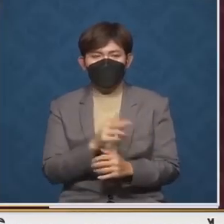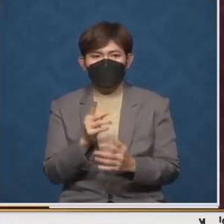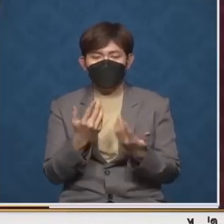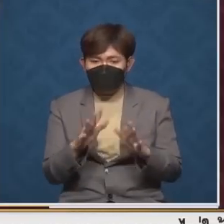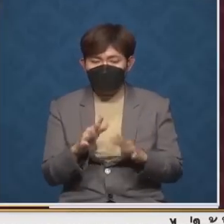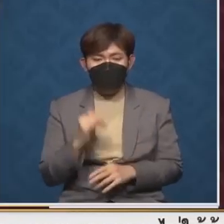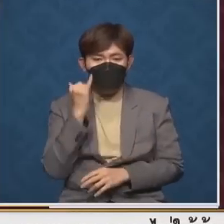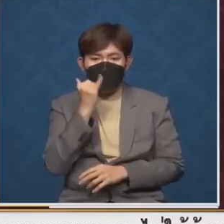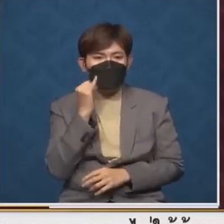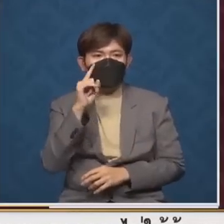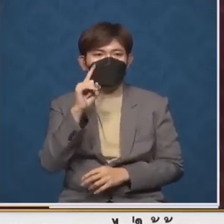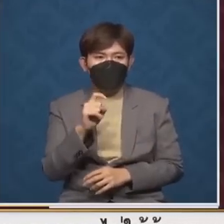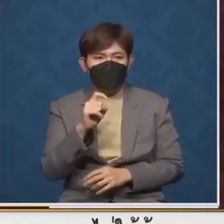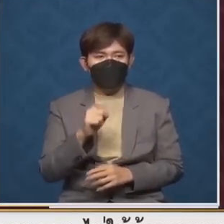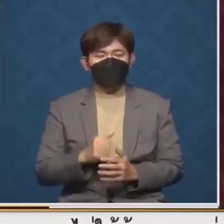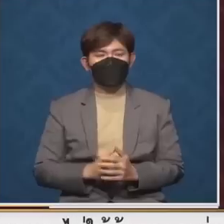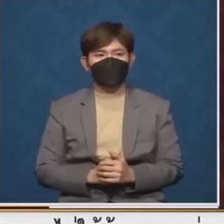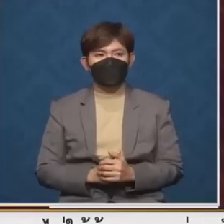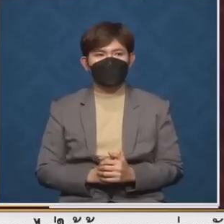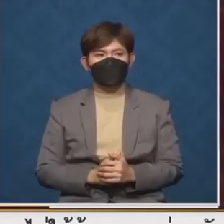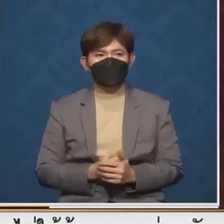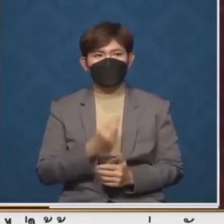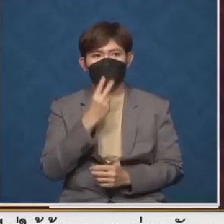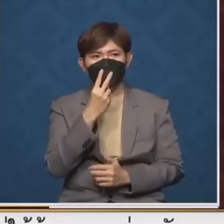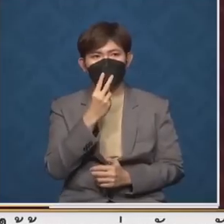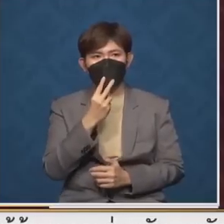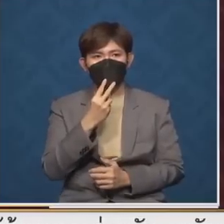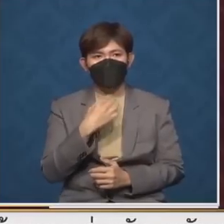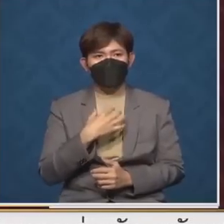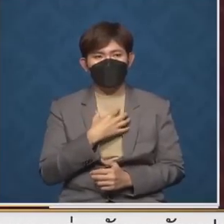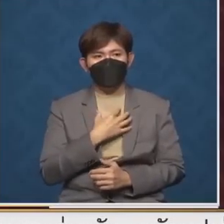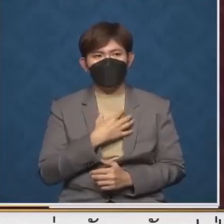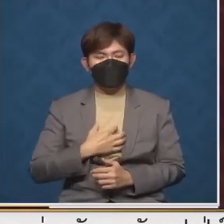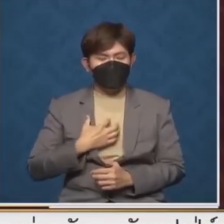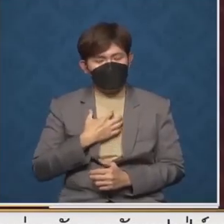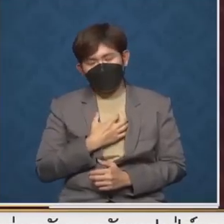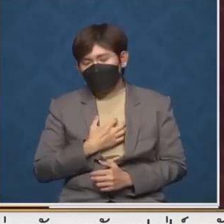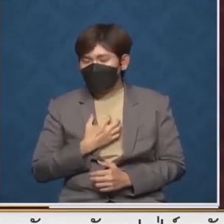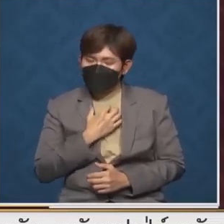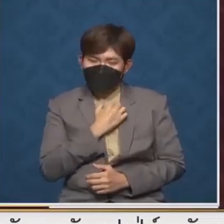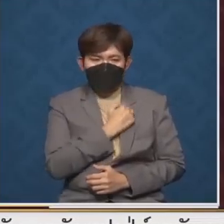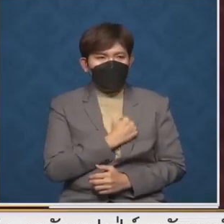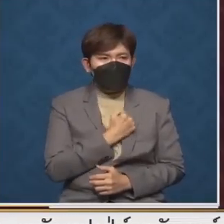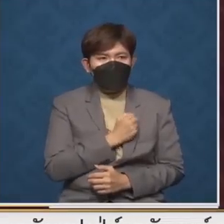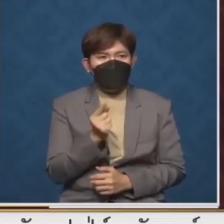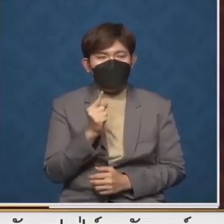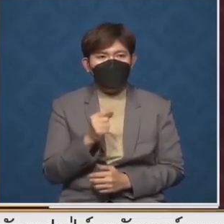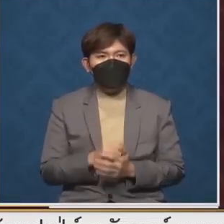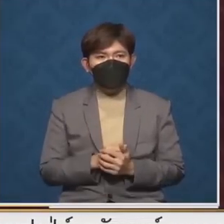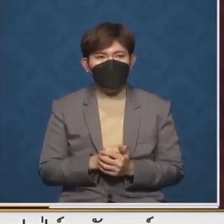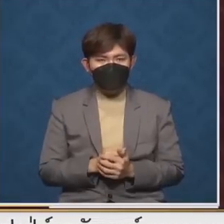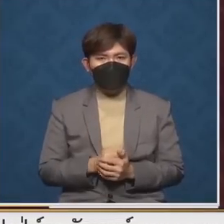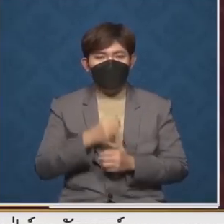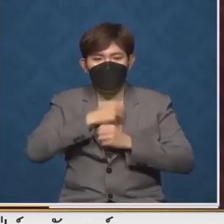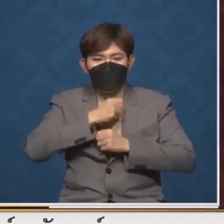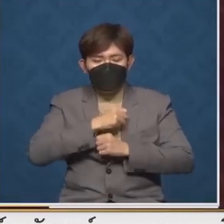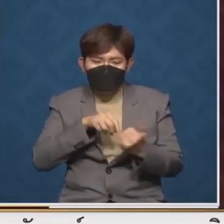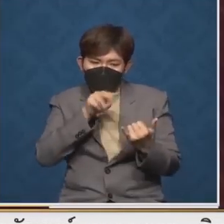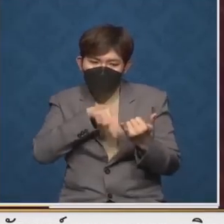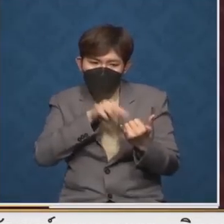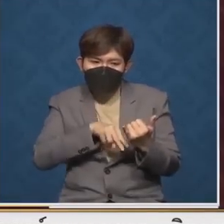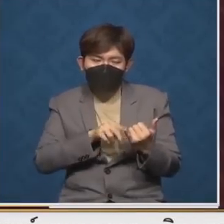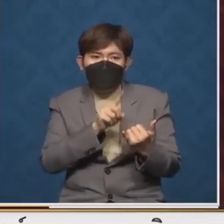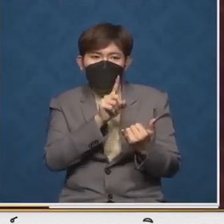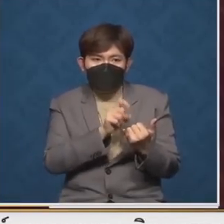ขาบ้าน ไปดูแนต่ไปครัโรนี้เป็อารมณ์ อามเห้านอนเก้า 2 สบหรือดู